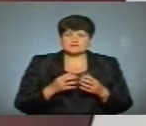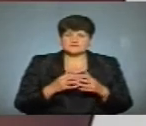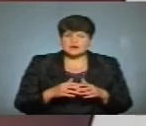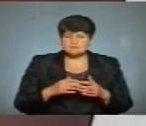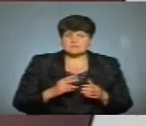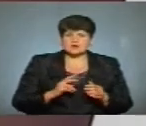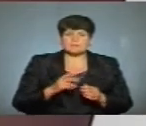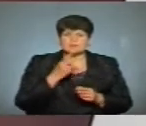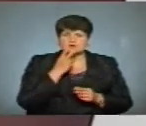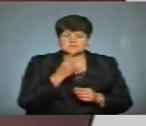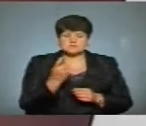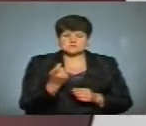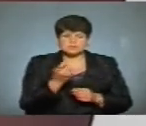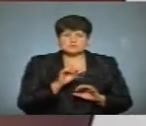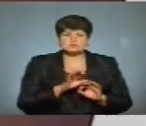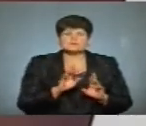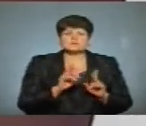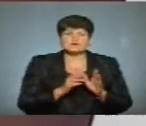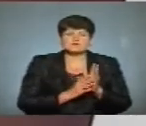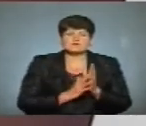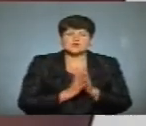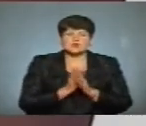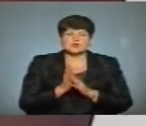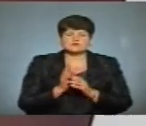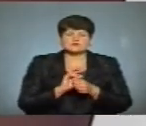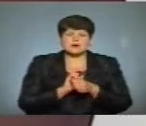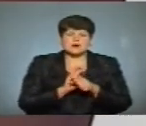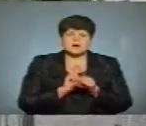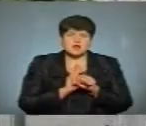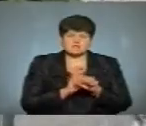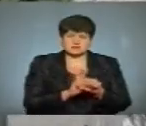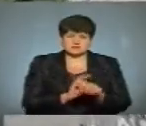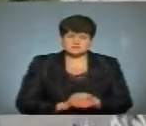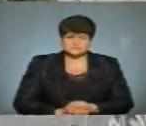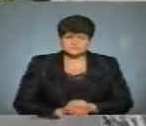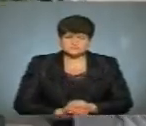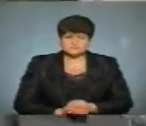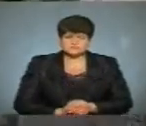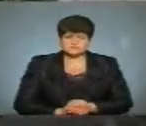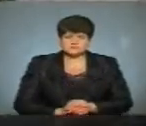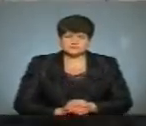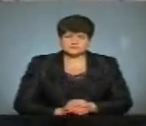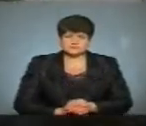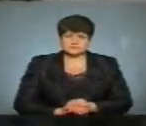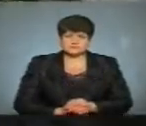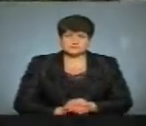нам своє господарство та розповів, як вирощувати та їсти равликів. Я вам покажу от своє таке